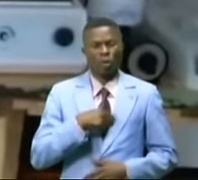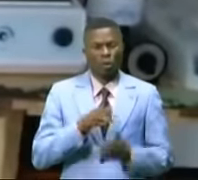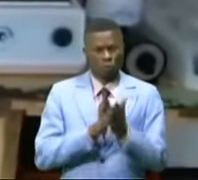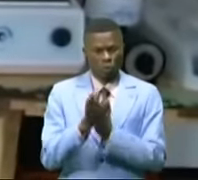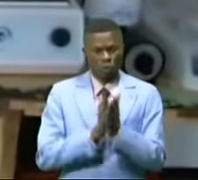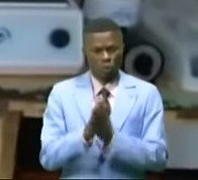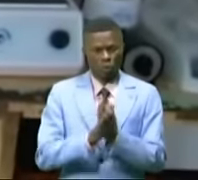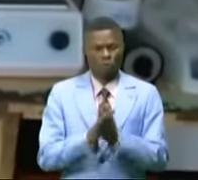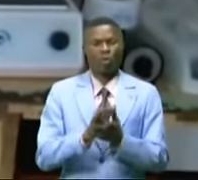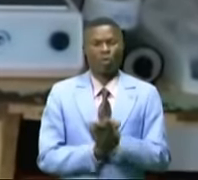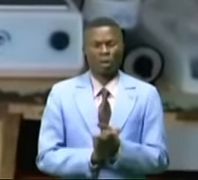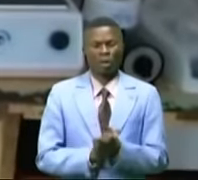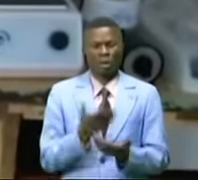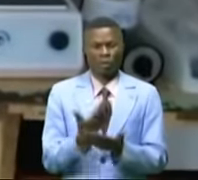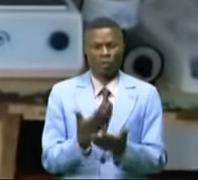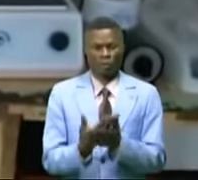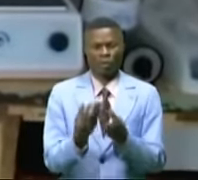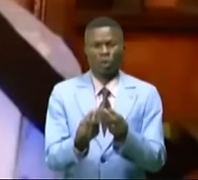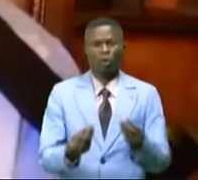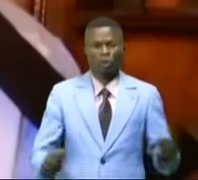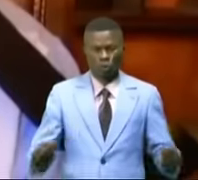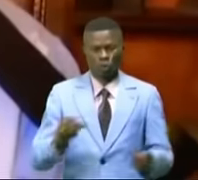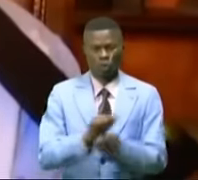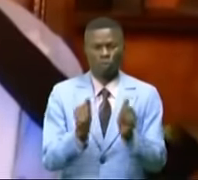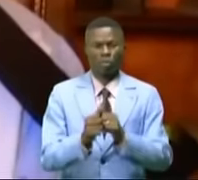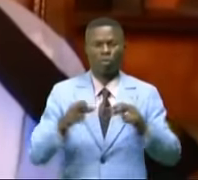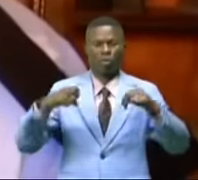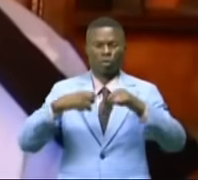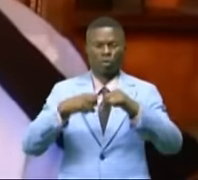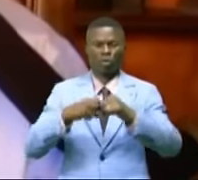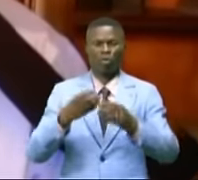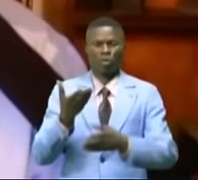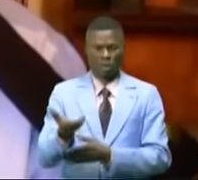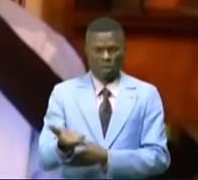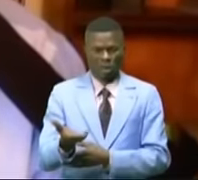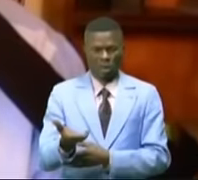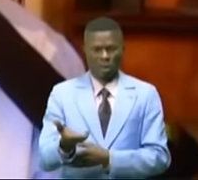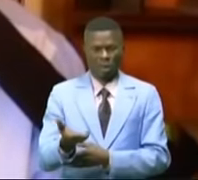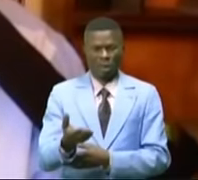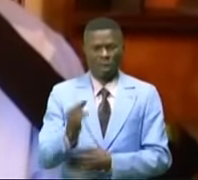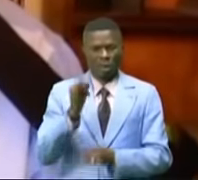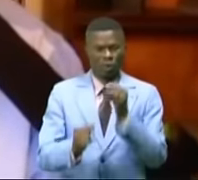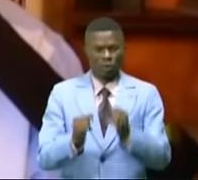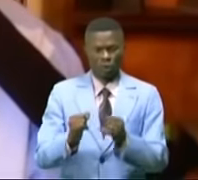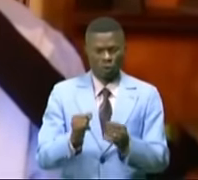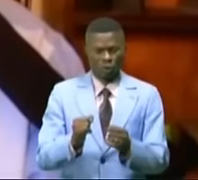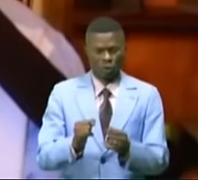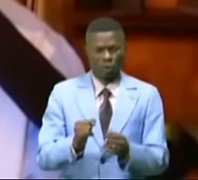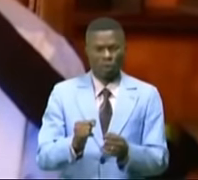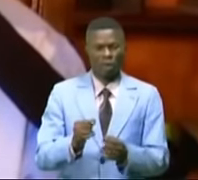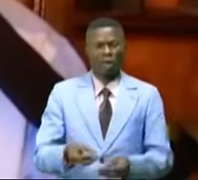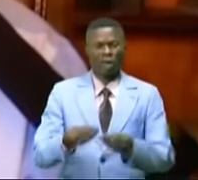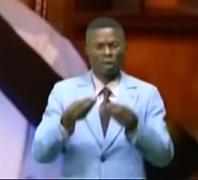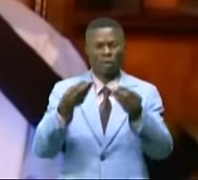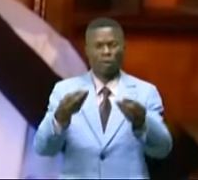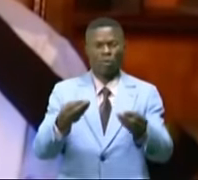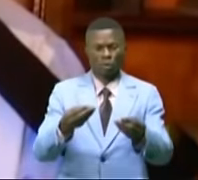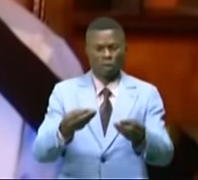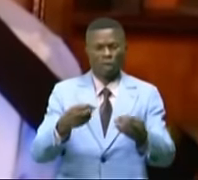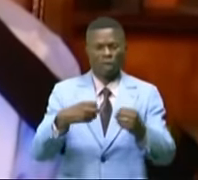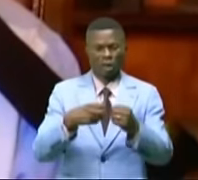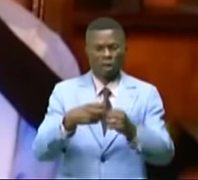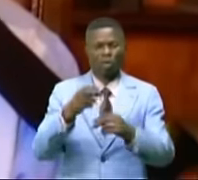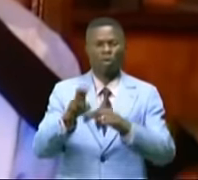c'est qu'il y ait une attention particulière sur cette centrale pour qu'elle soit en mesure de fournir le